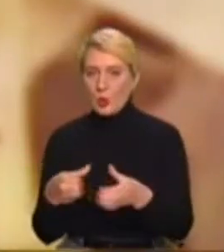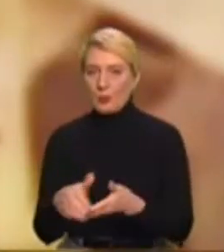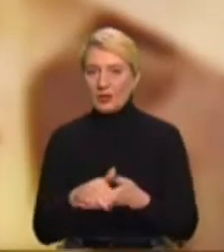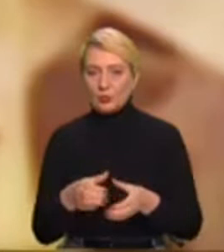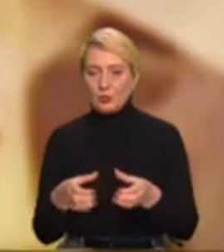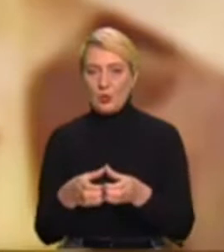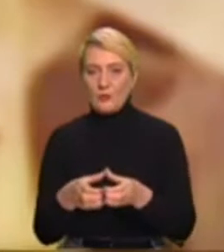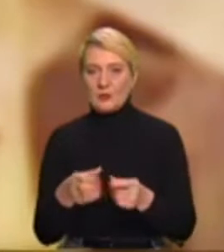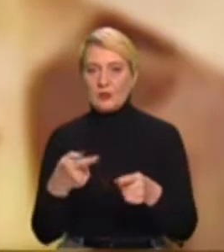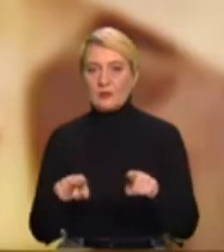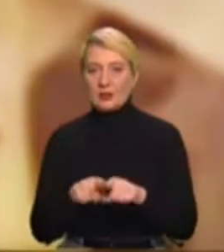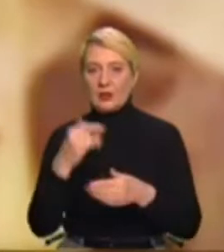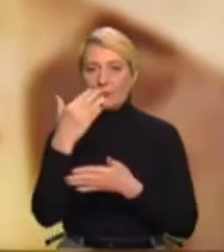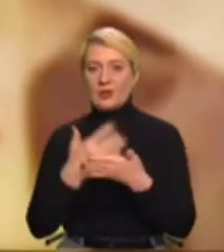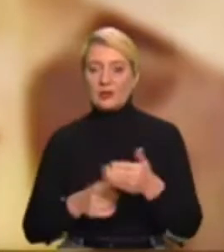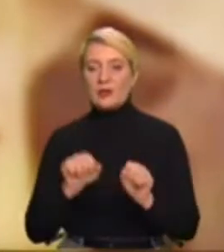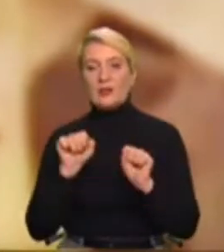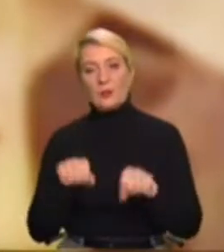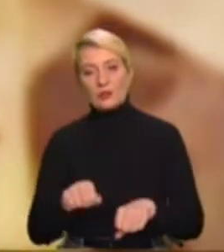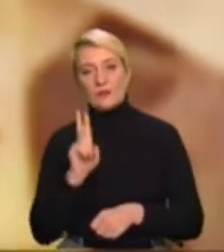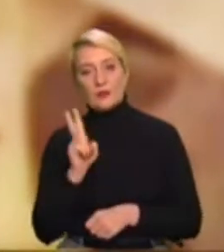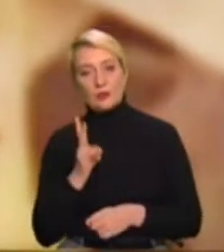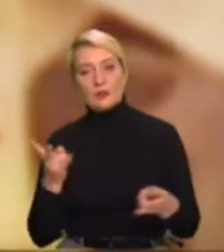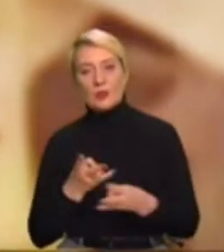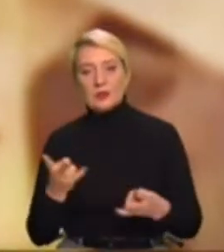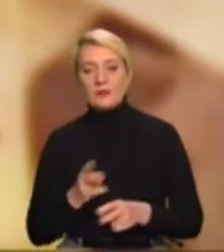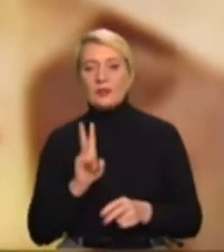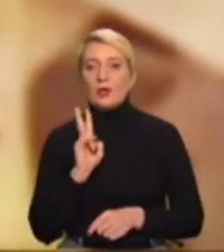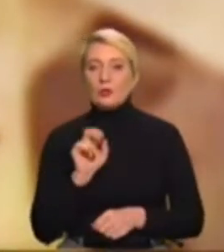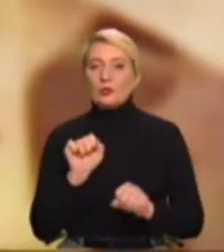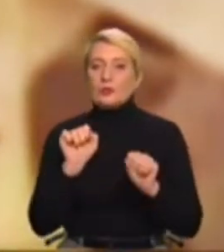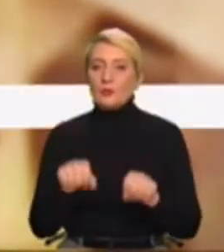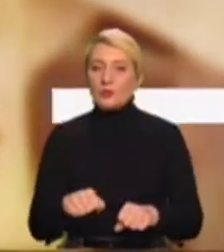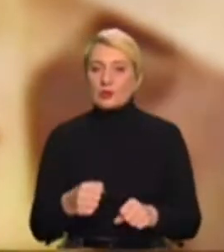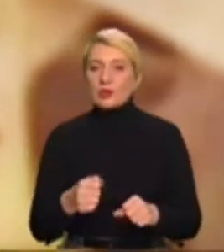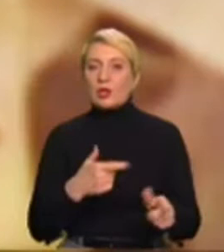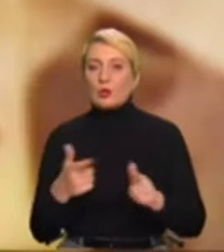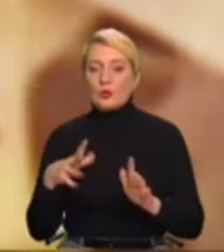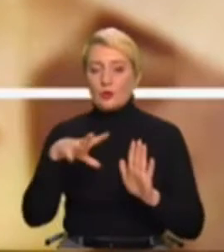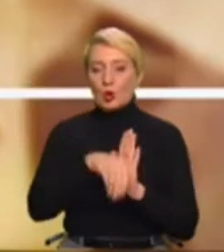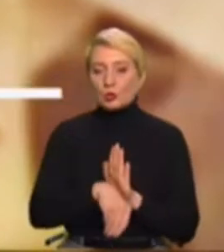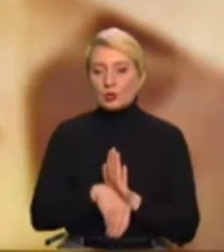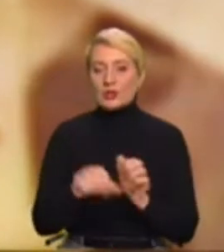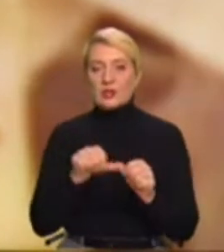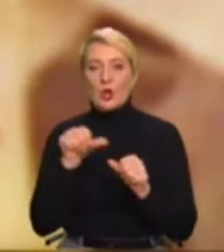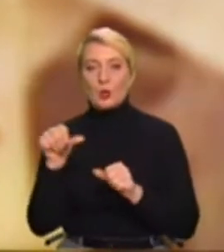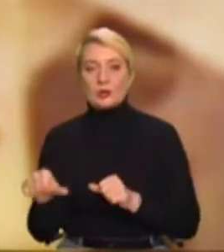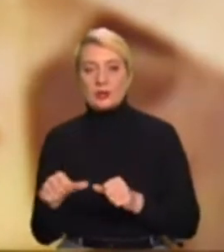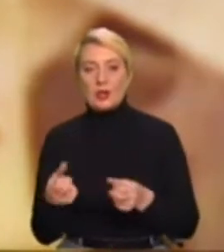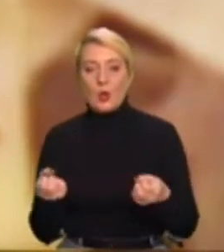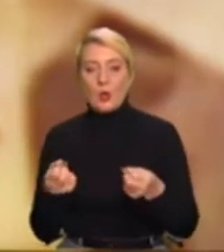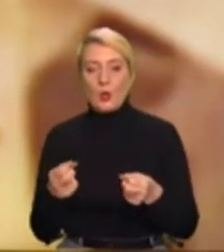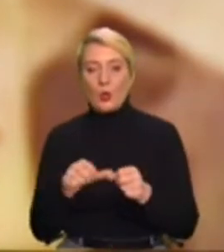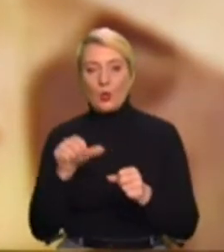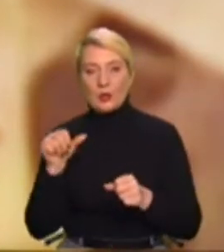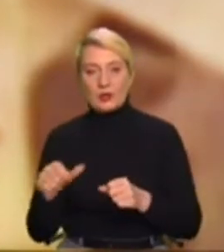укомплектований такий перелік? Чи, можливо, ще хтось потрібен? Можливо, готові долучити ще якісь центри окремих фахівців-спеціалістів,